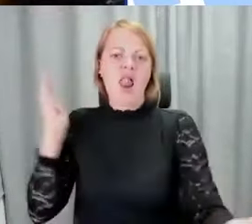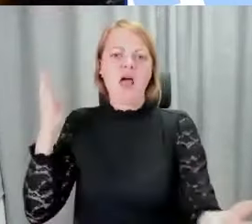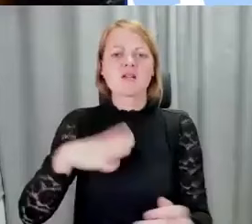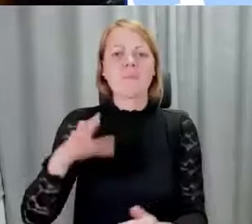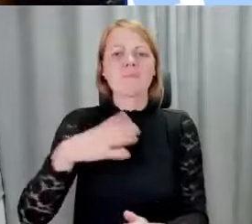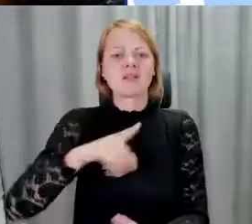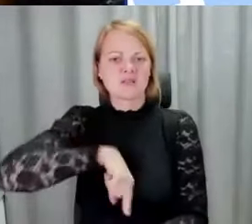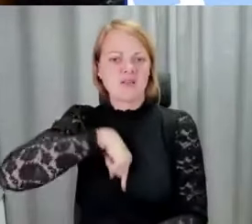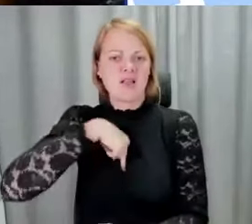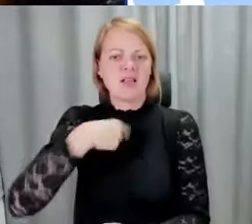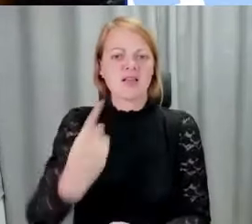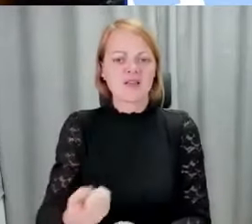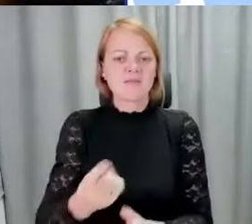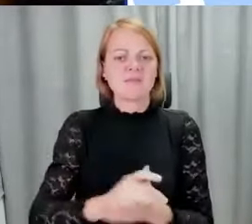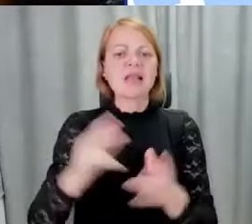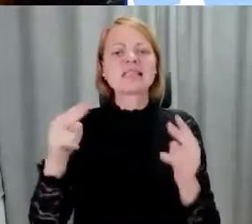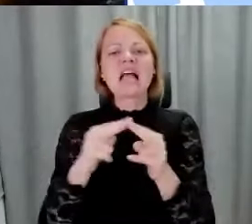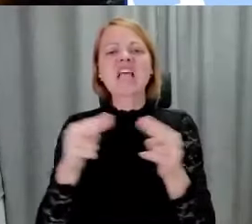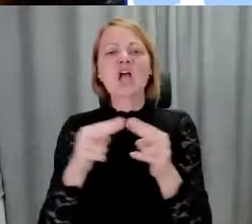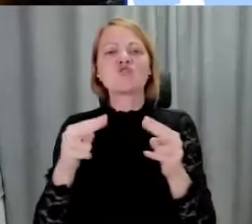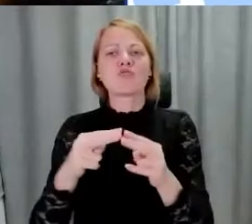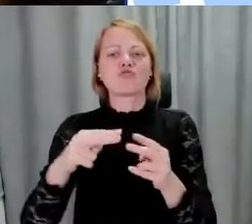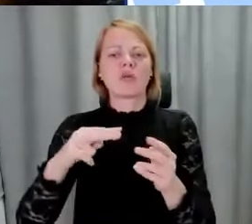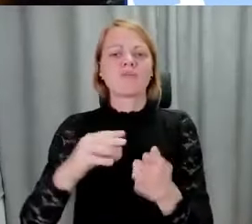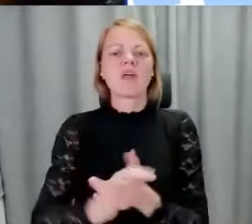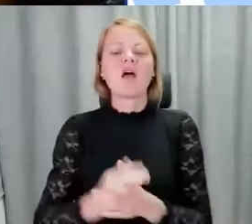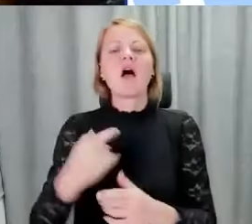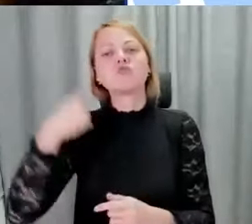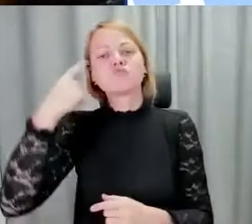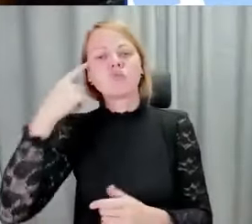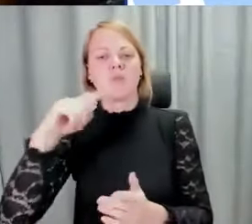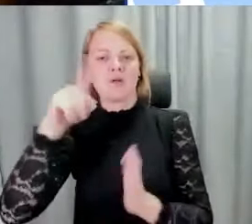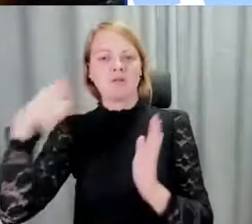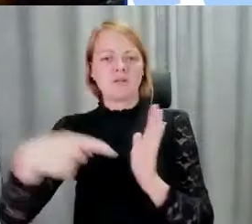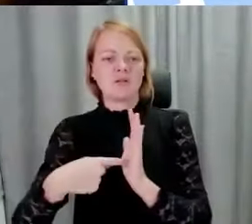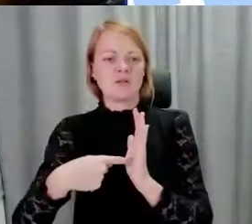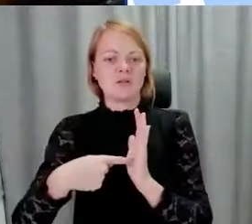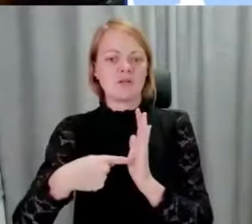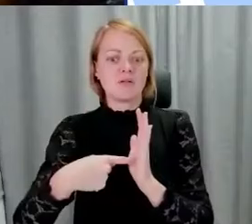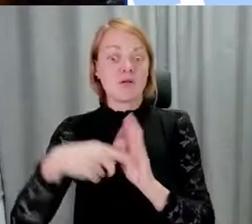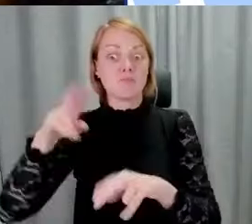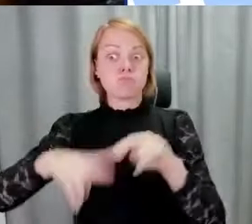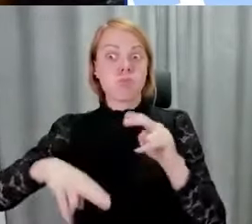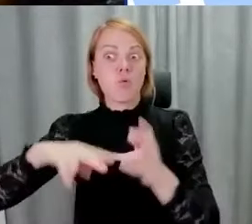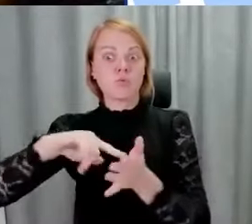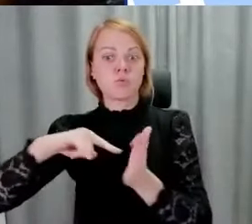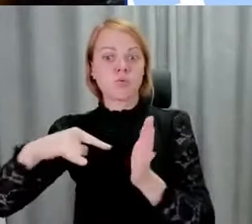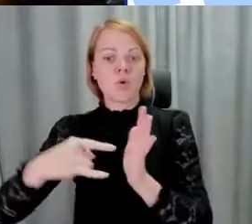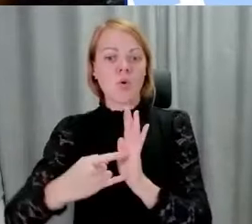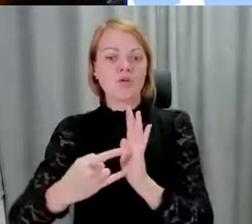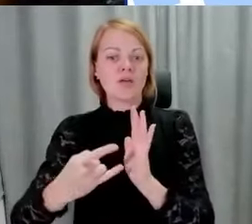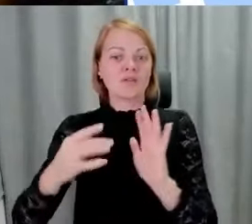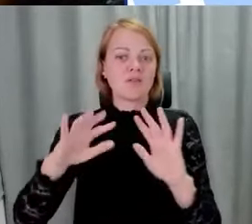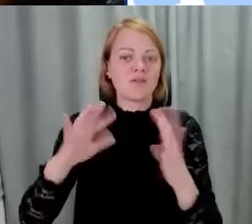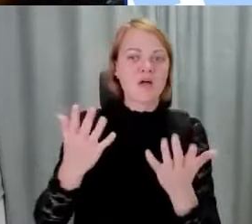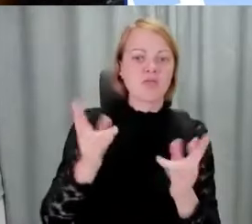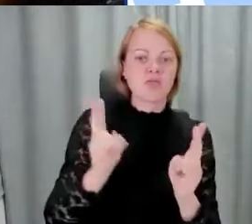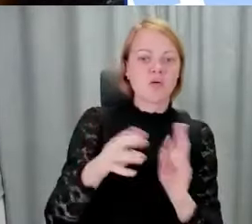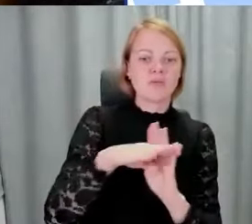Kā... Nē, nu es domāju, ka šeit cilvēks domā to karu kā formu. Es domāju, ka būtu projekti. Nu, šeit es pieņemu, ka tas ir tieši